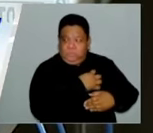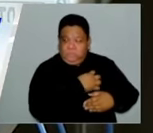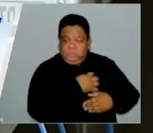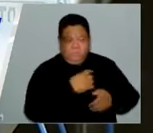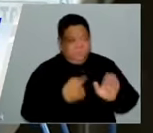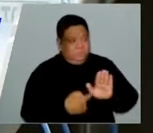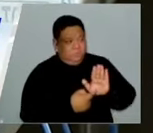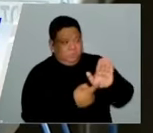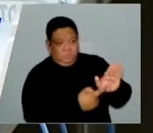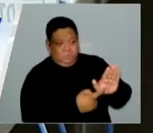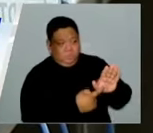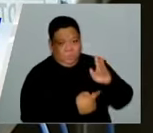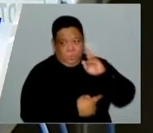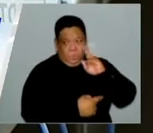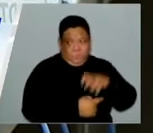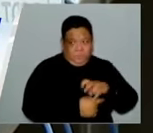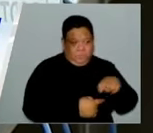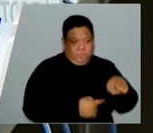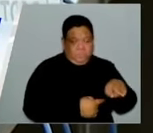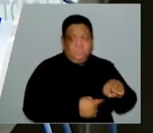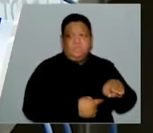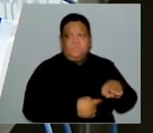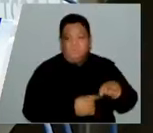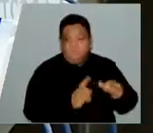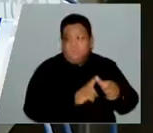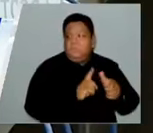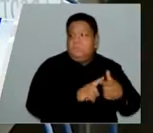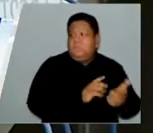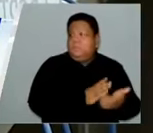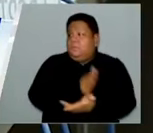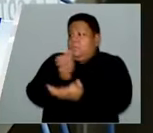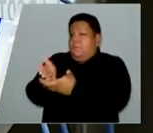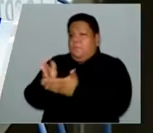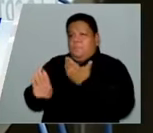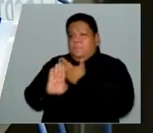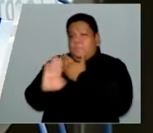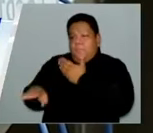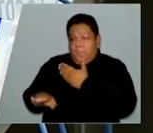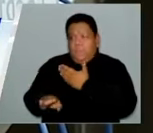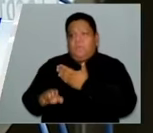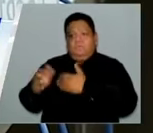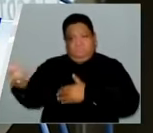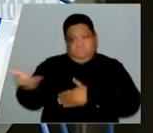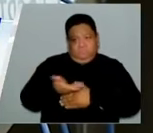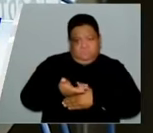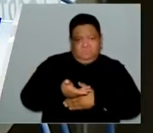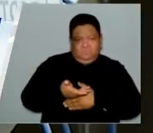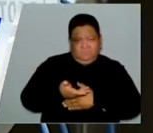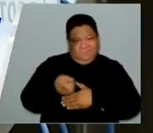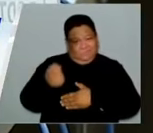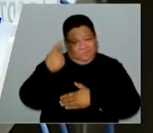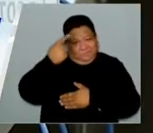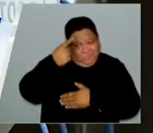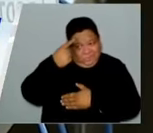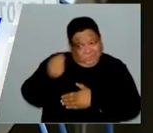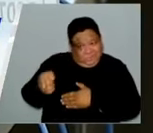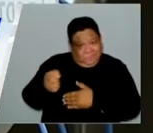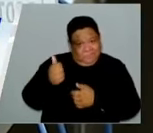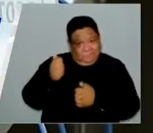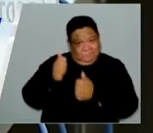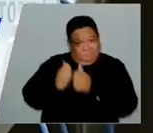witnesses, then bumalik uli kayo para imbitahan. Tingin mo ba may kukonsider ito na hot